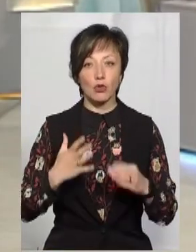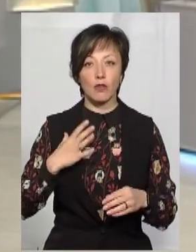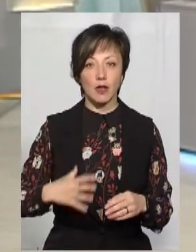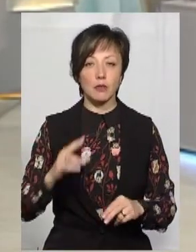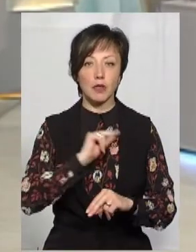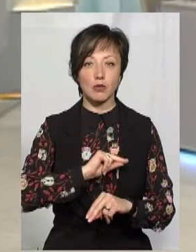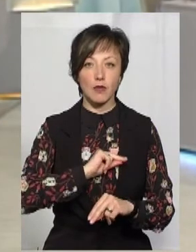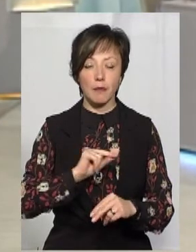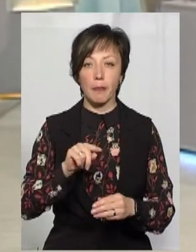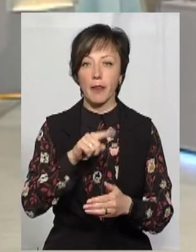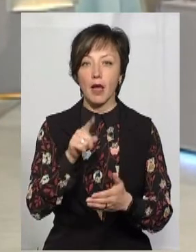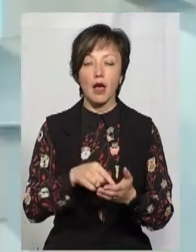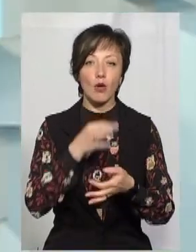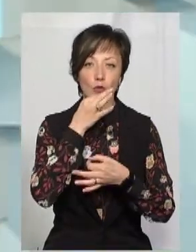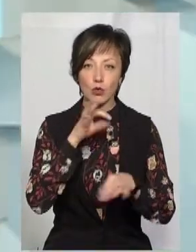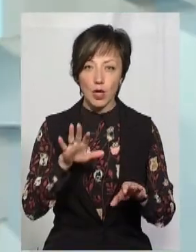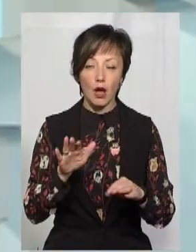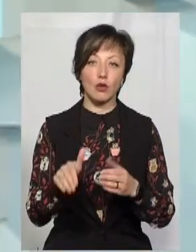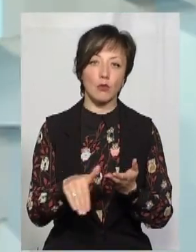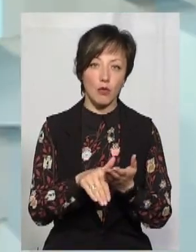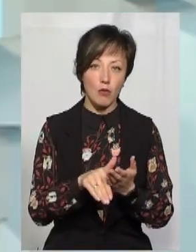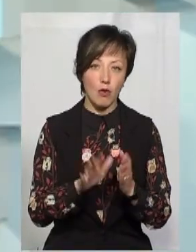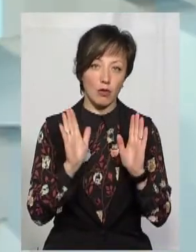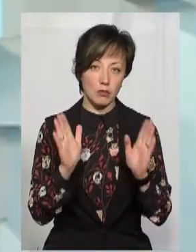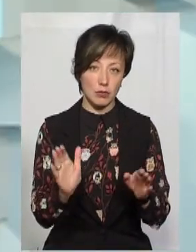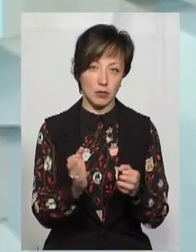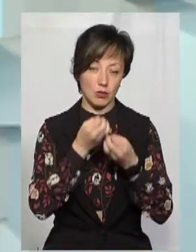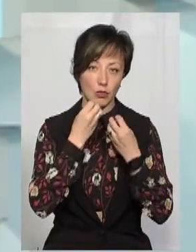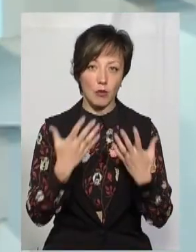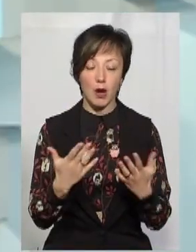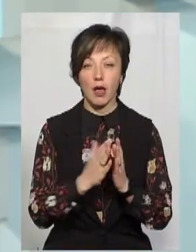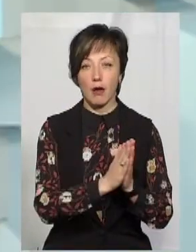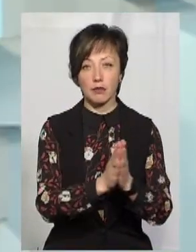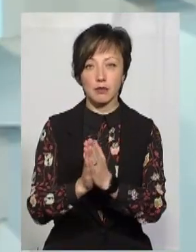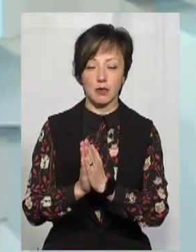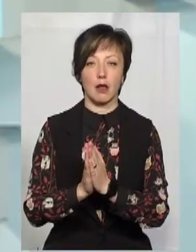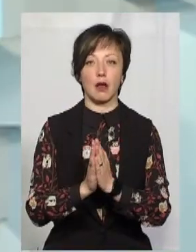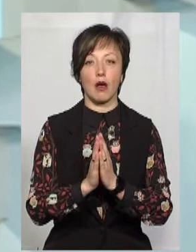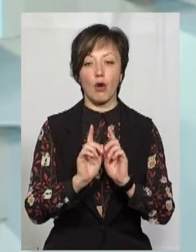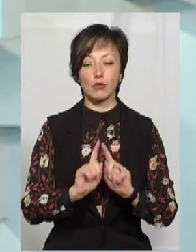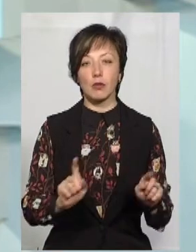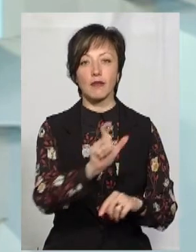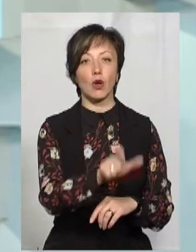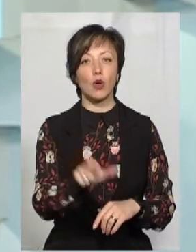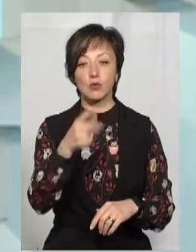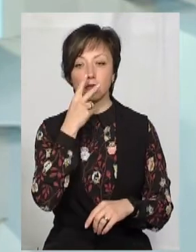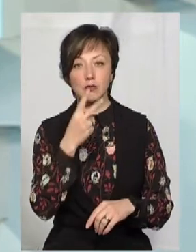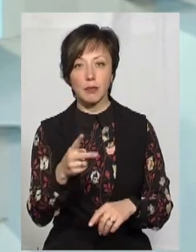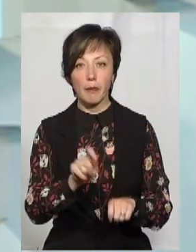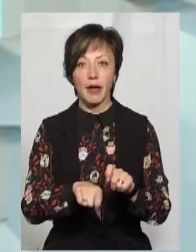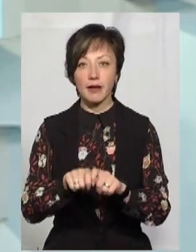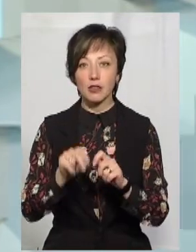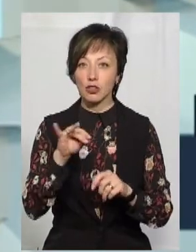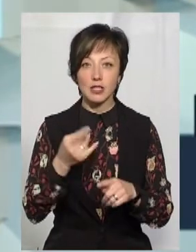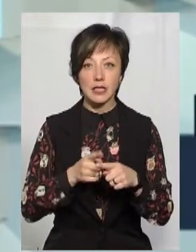доведеться працювати? В будь-яка допомога, вона вітається. Я хотів би тільки попросити, щоб особливо глядачі потім перевірили,